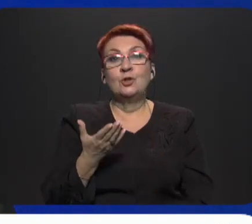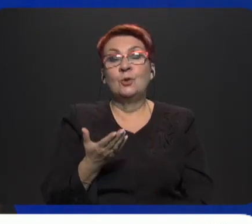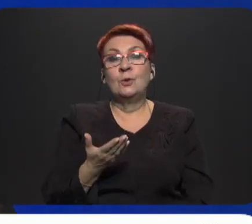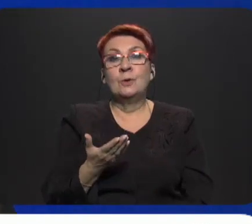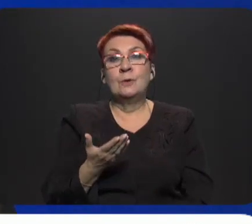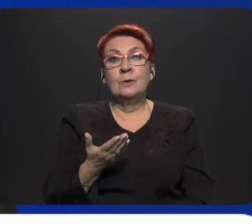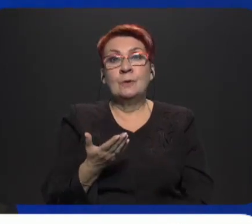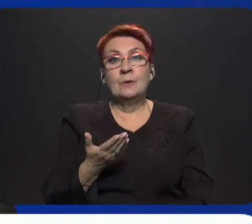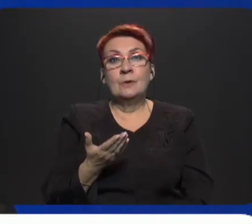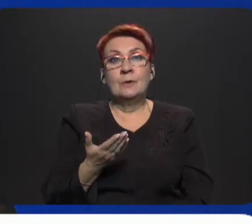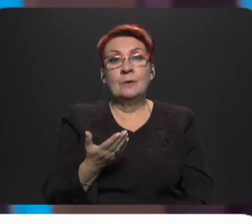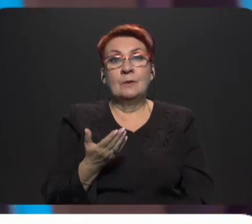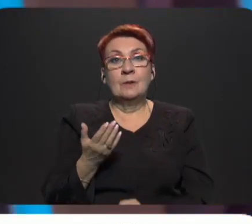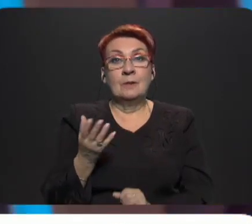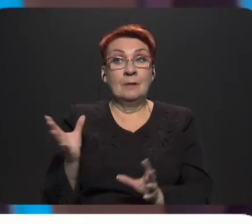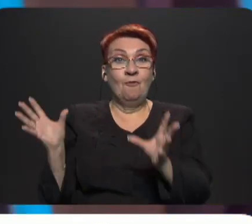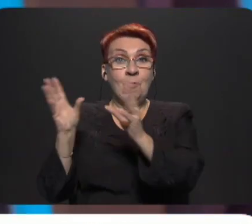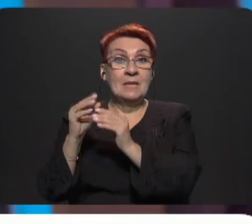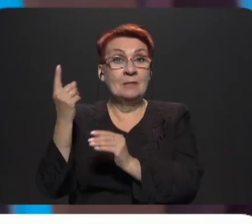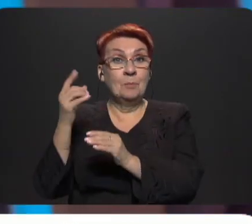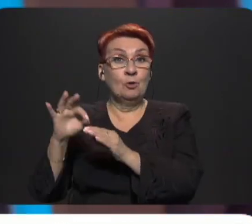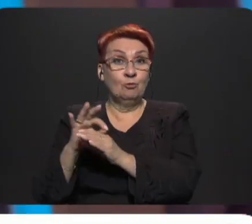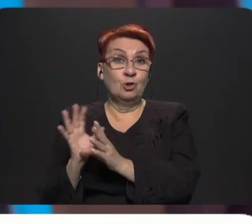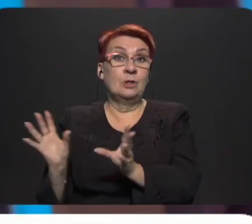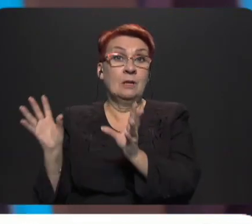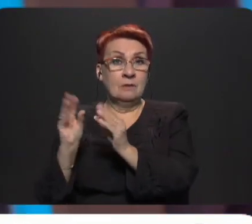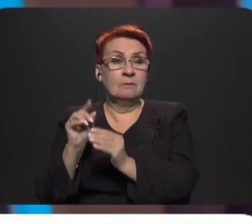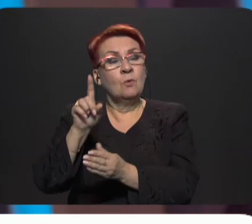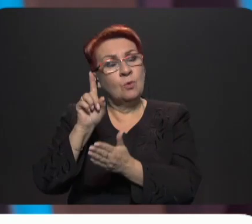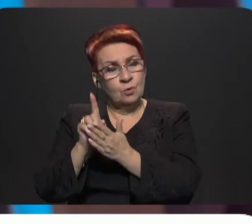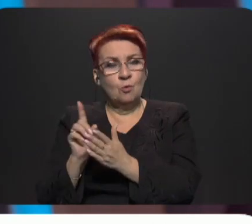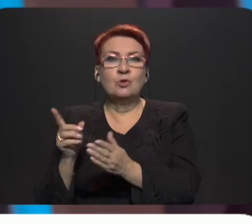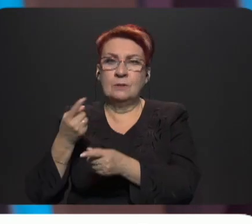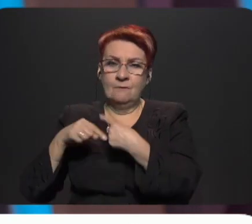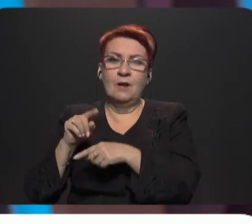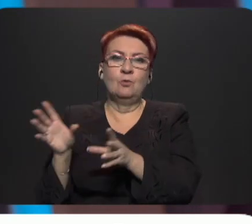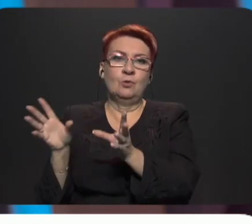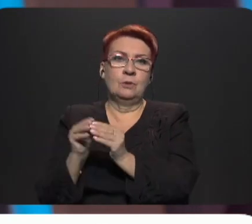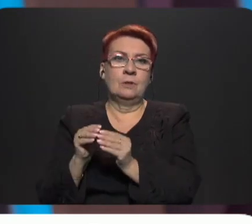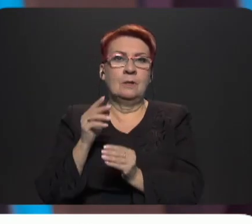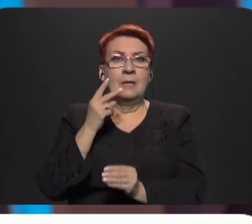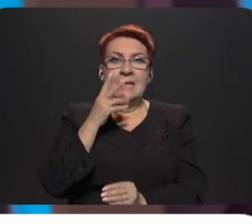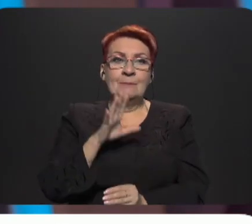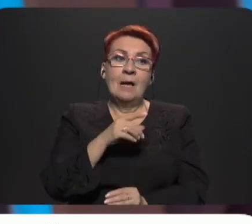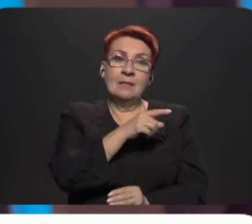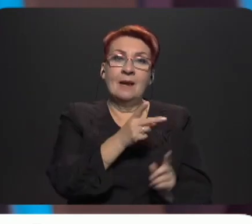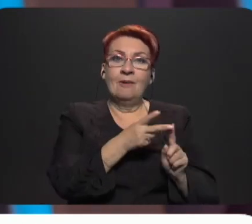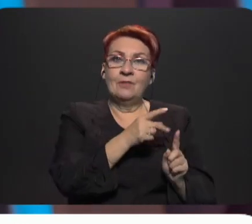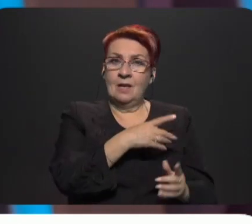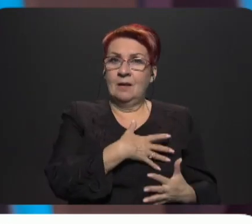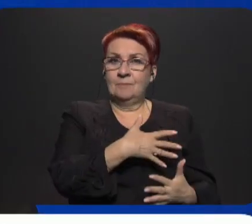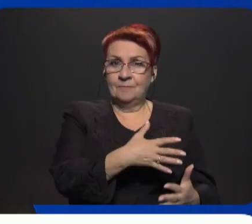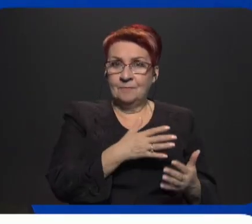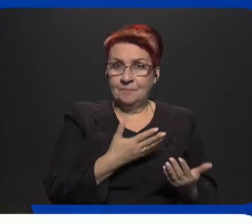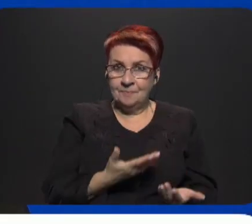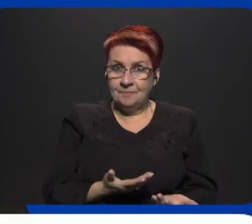своей семьей, то тогда он должен соединиться со своей семьей, несмотря на рождение ребенка. Если же там